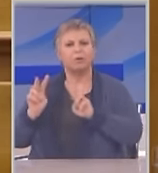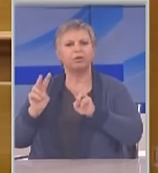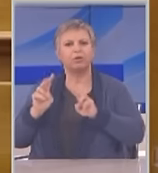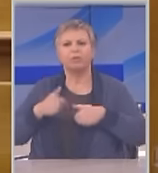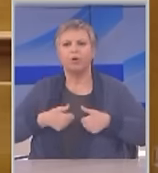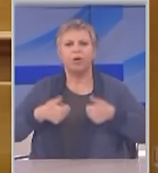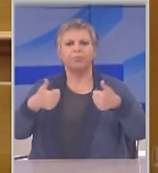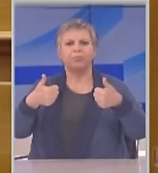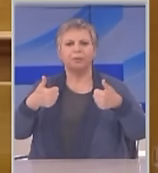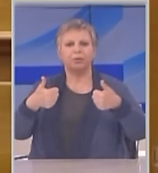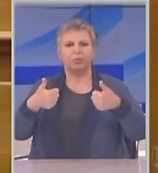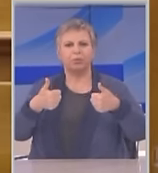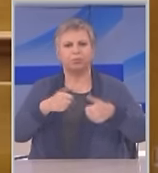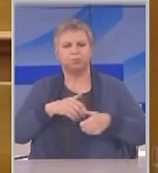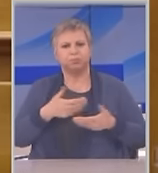εξής.